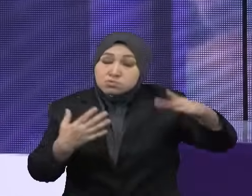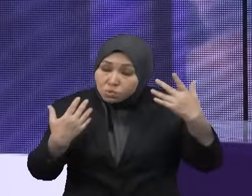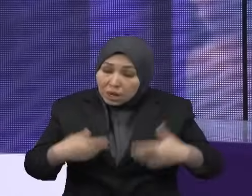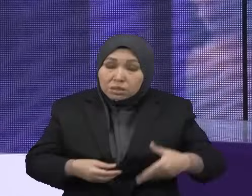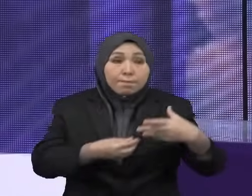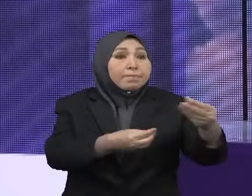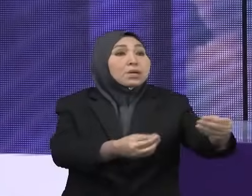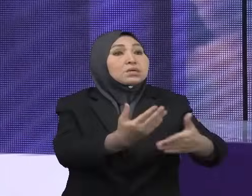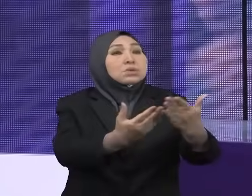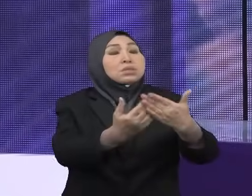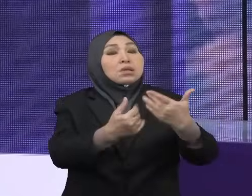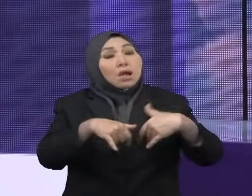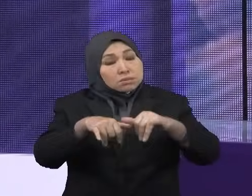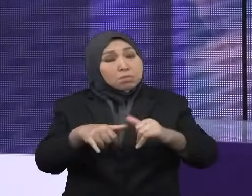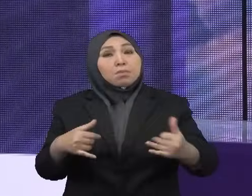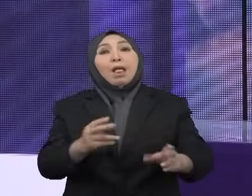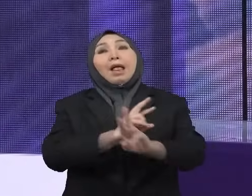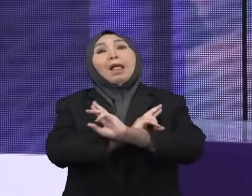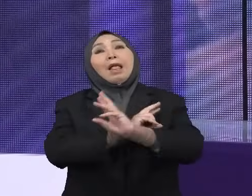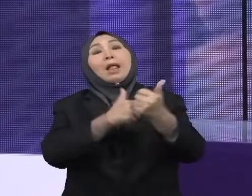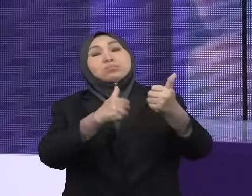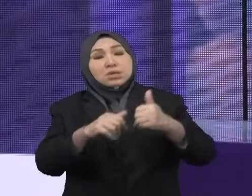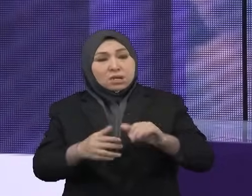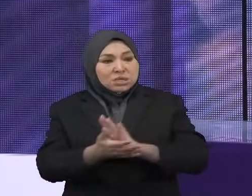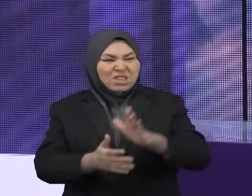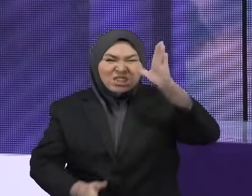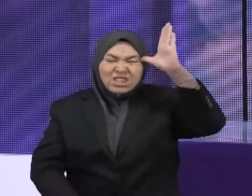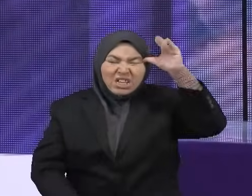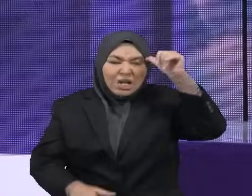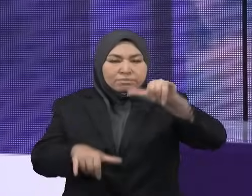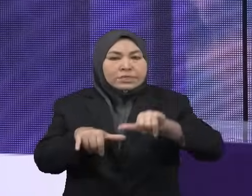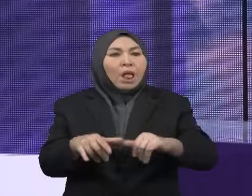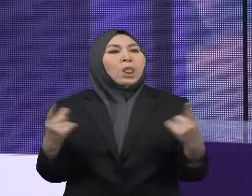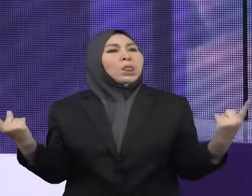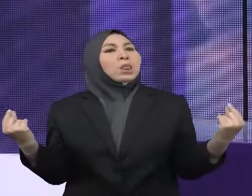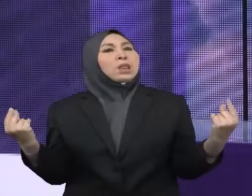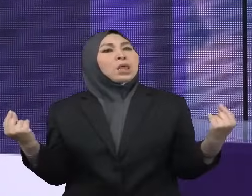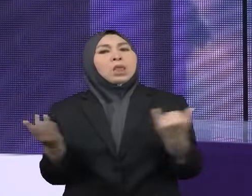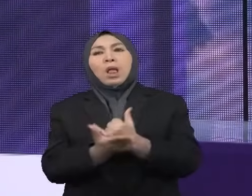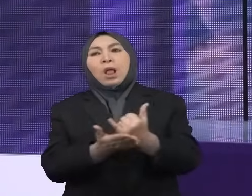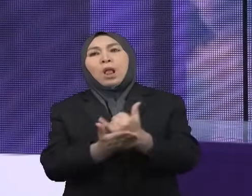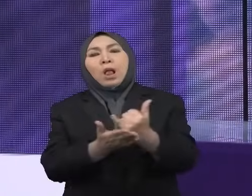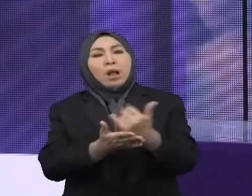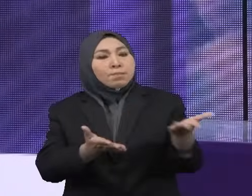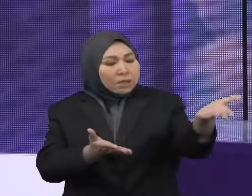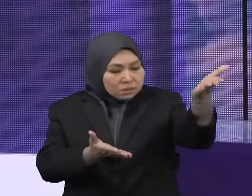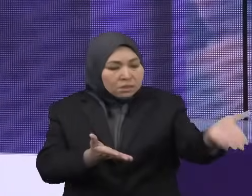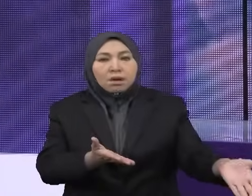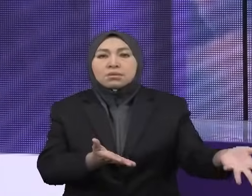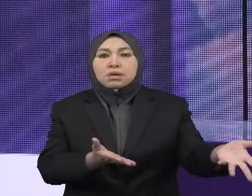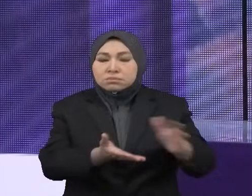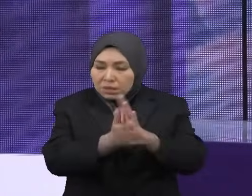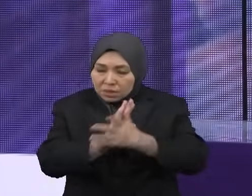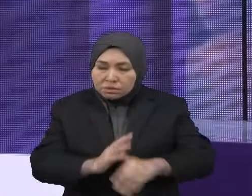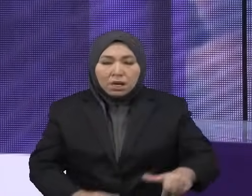diberi kesenangan, mereka nak terus senang, maka akhirnya mereka degil nak duduk saja. Ha huna qa'idun. Maka Nabi Musa